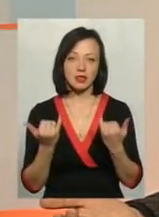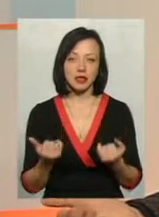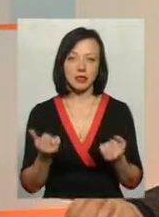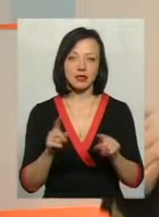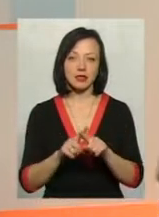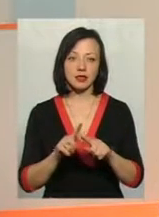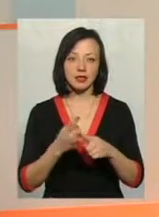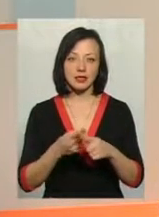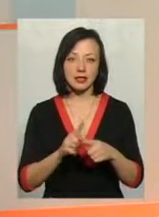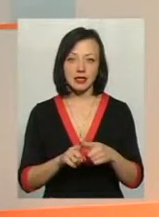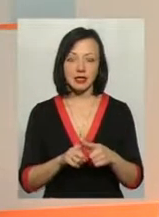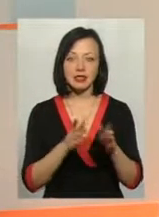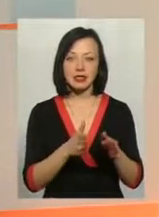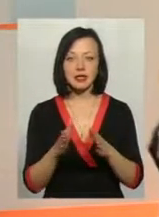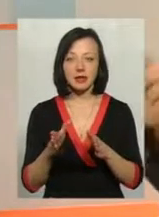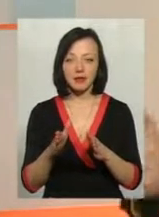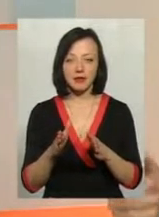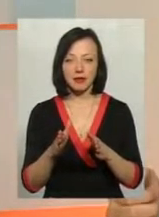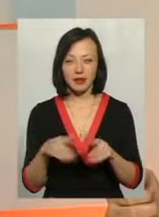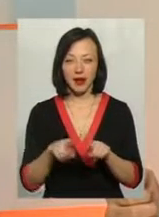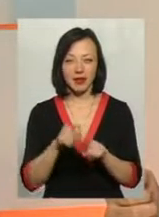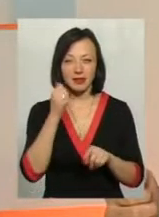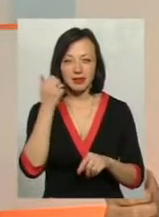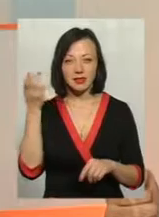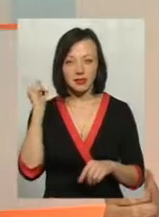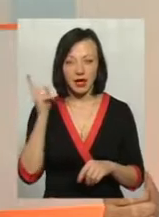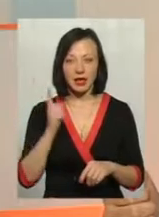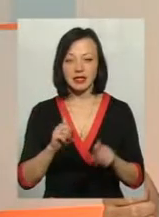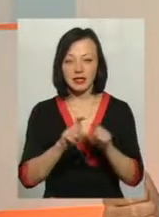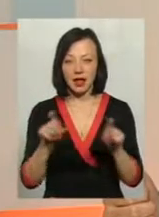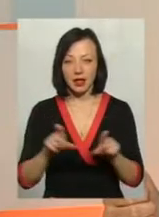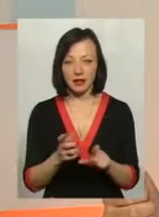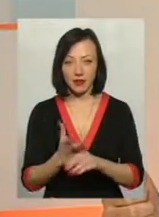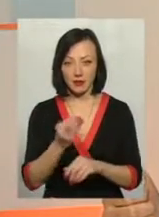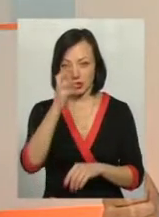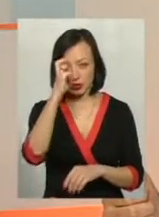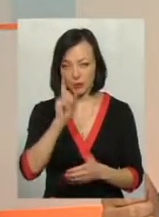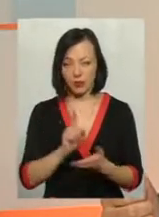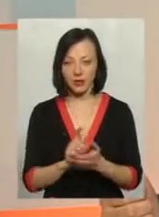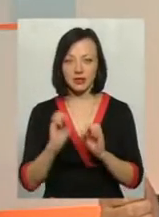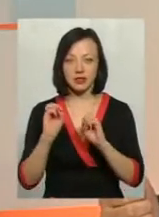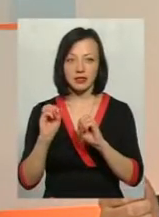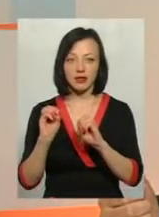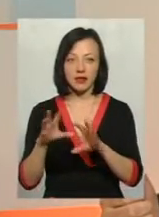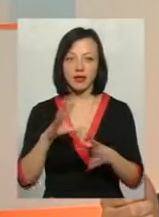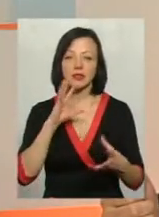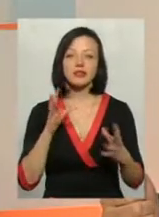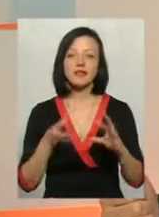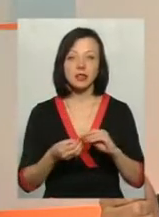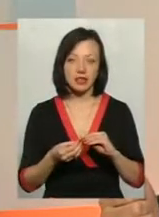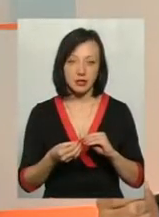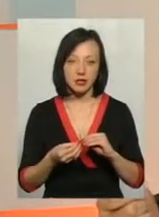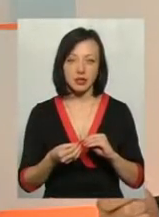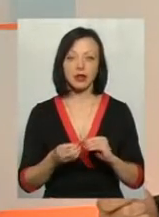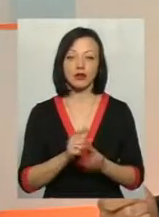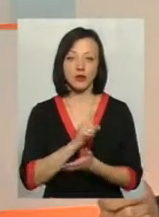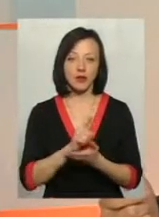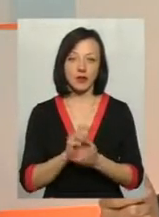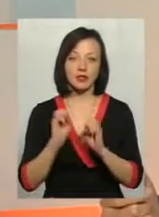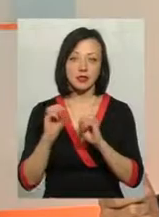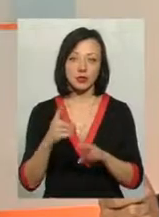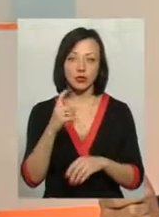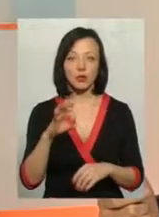системи Сімашко. Що це означає? Це означає, ті заклади, які фінансує держава, повинні здавати нагору звітність. Звітність вони зобов'язані